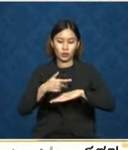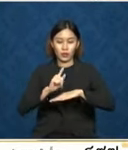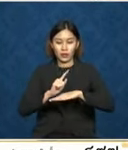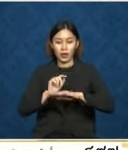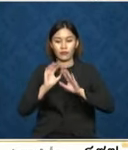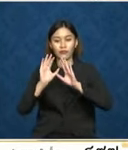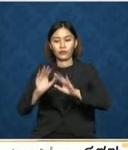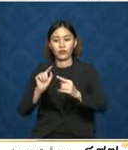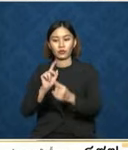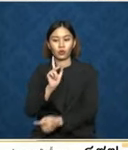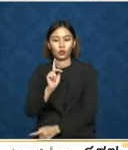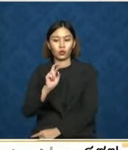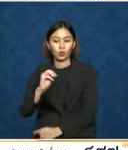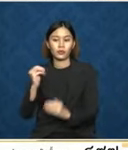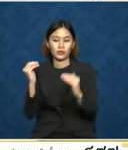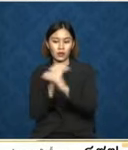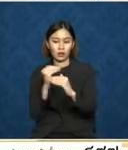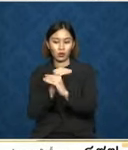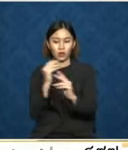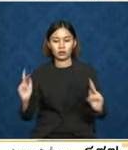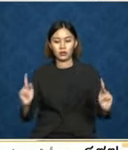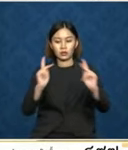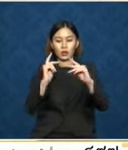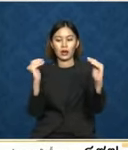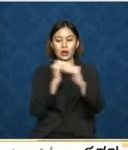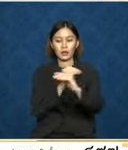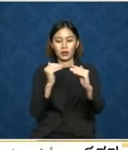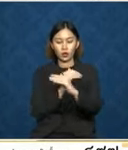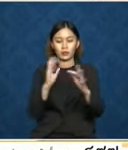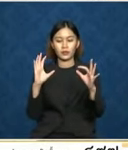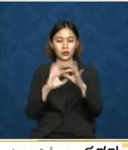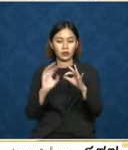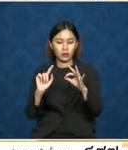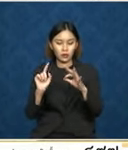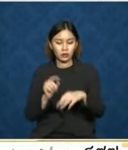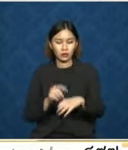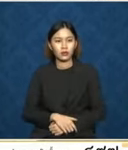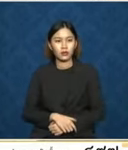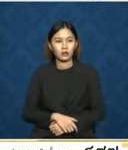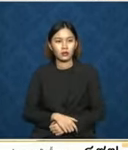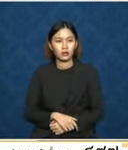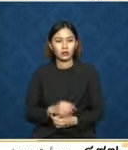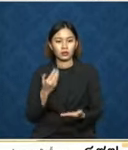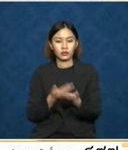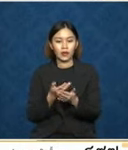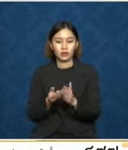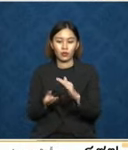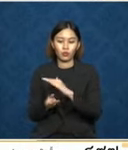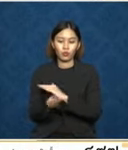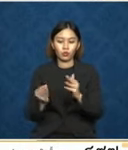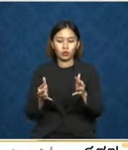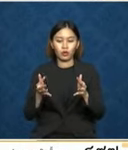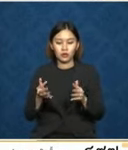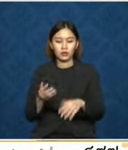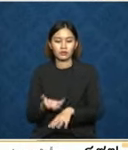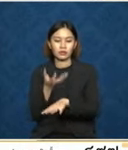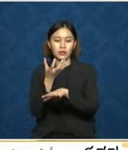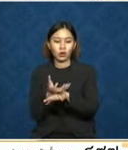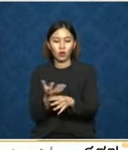ผ่านไปยังกรมทางหลวงกระทรวงคมนาคมเกี่ยวกับเรื่องส่วยรถบรรทุกและน้ำหนักของ